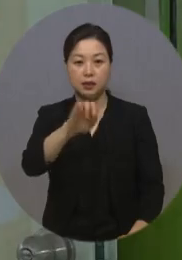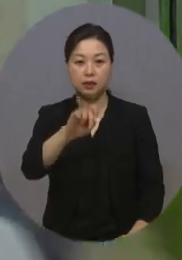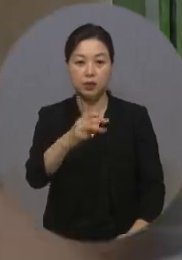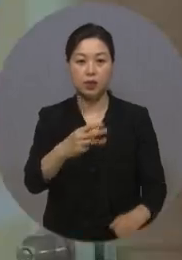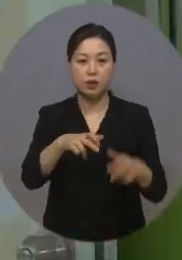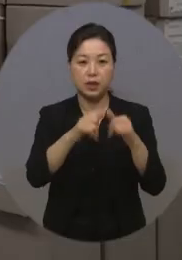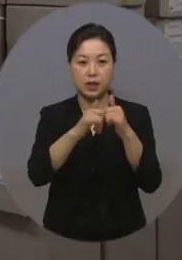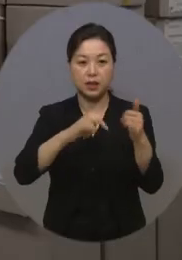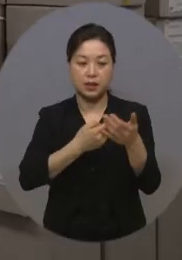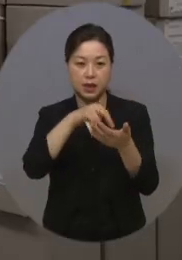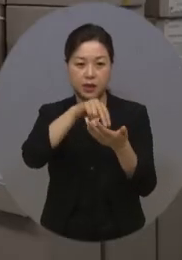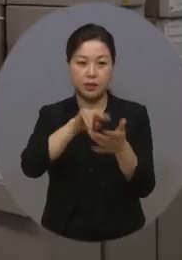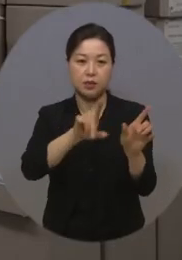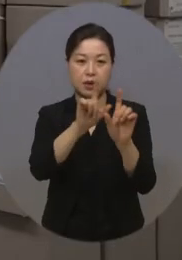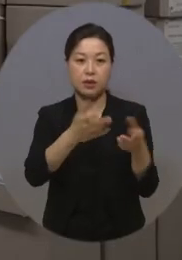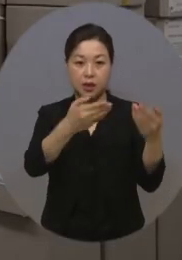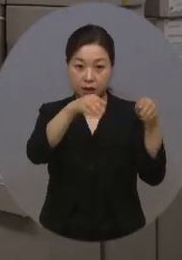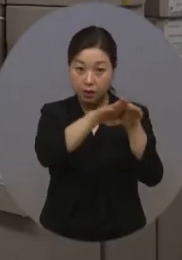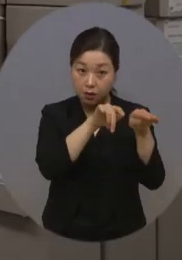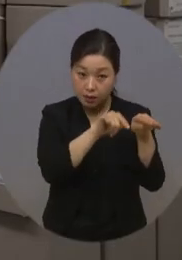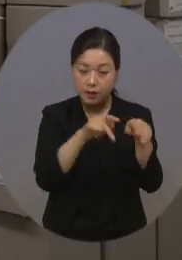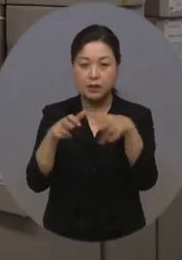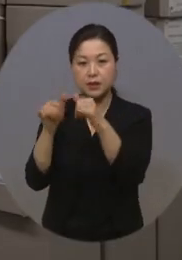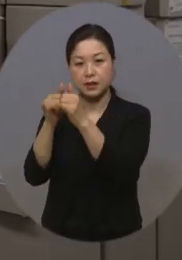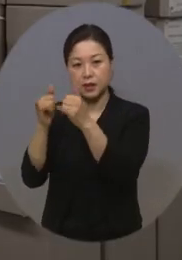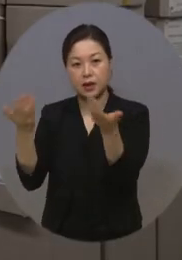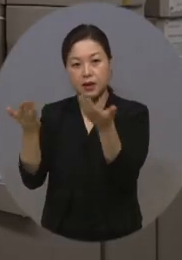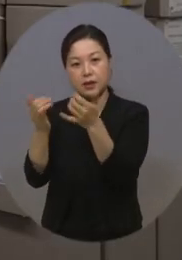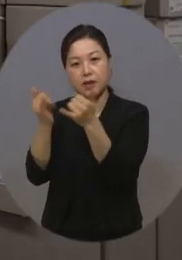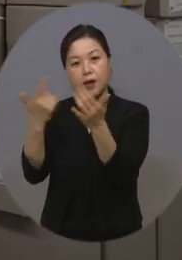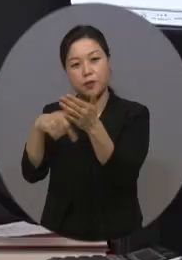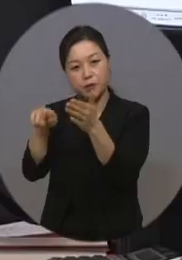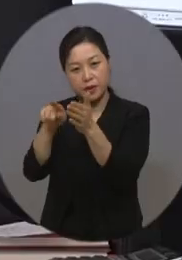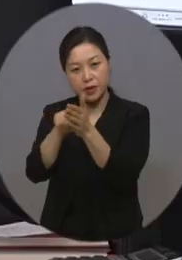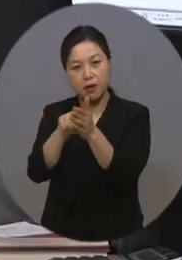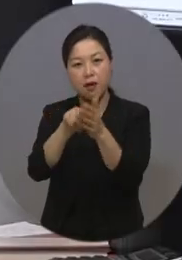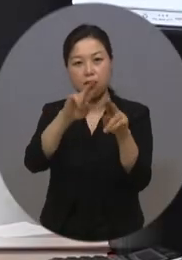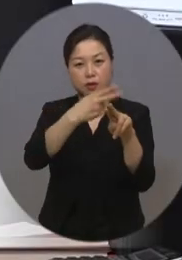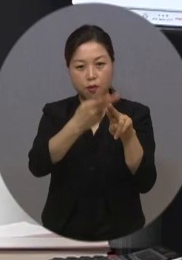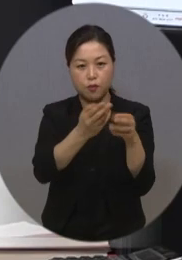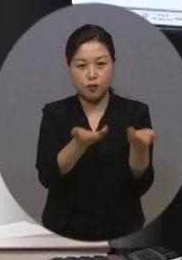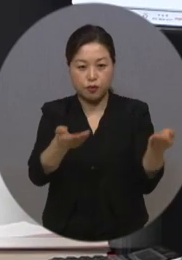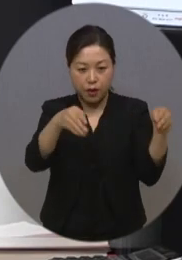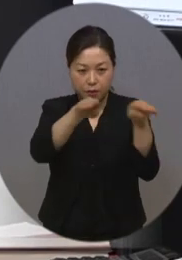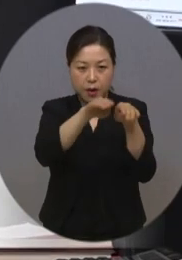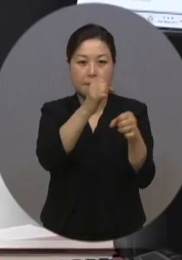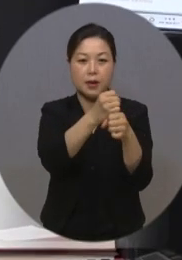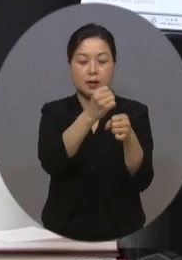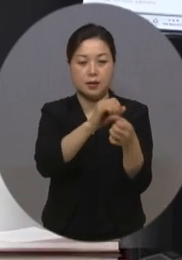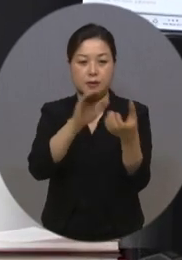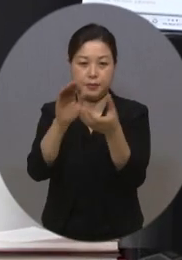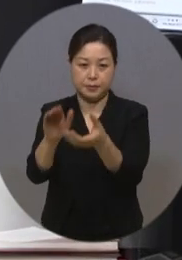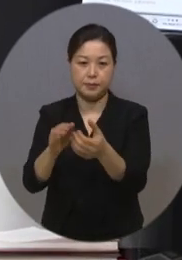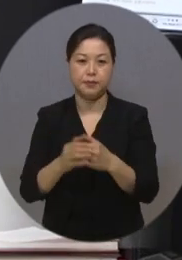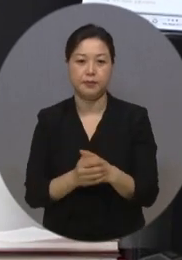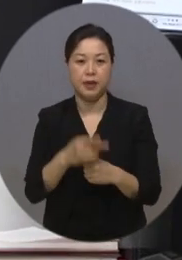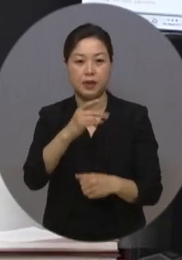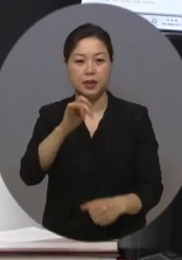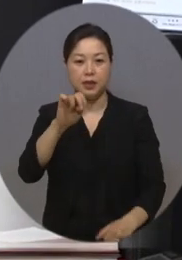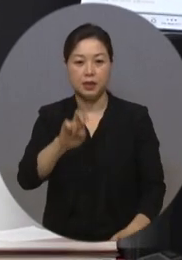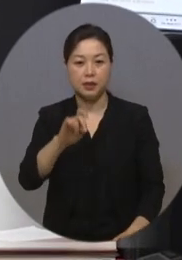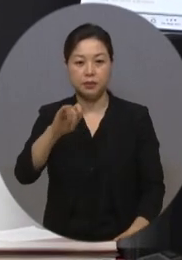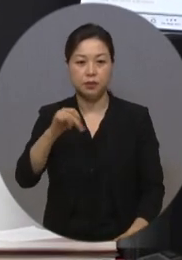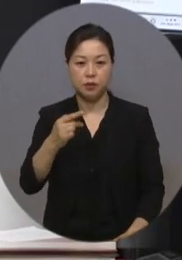낸 장애인 근로자를 위한 선물 꾸러미 나눔 을 진행했습니다 디딤돌 장애인 자립생활 3탄은 장애인의